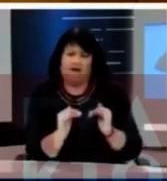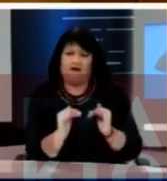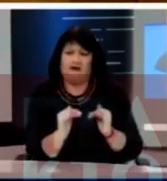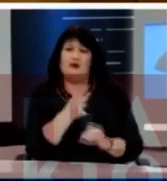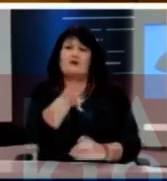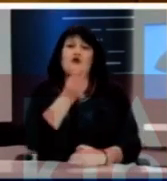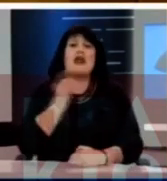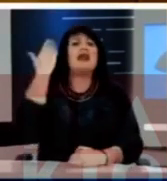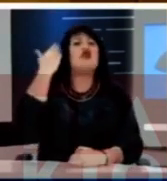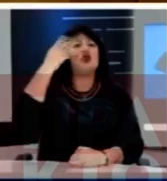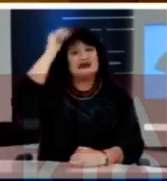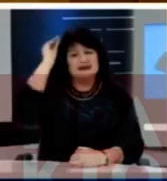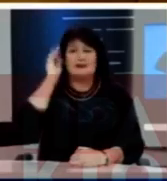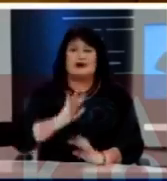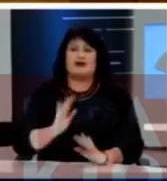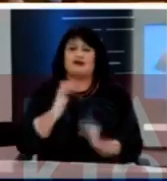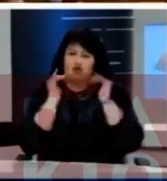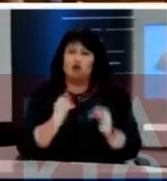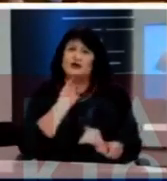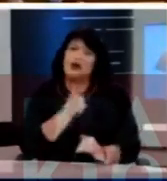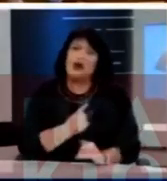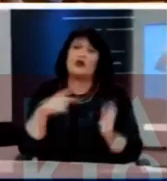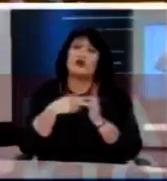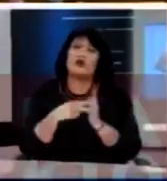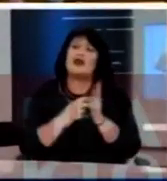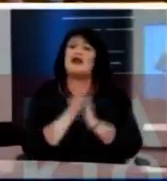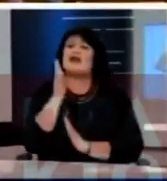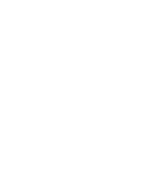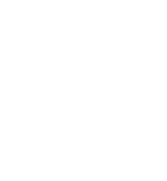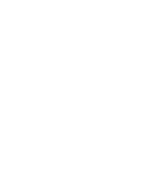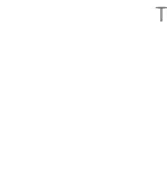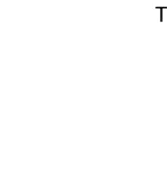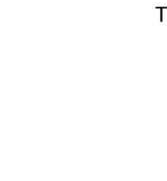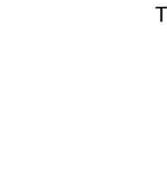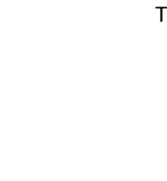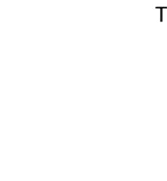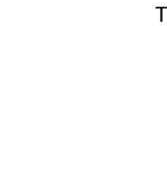από αυτά που έλεγε ο Αλέξης Τσίπρας το 2014.